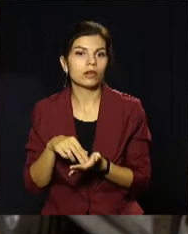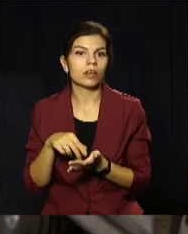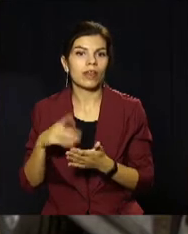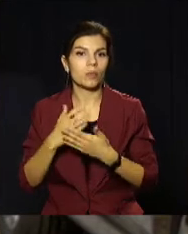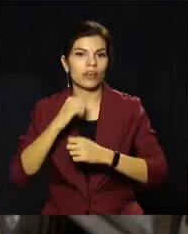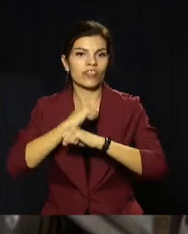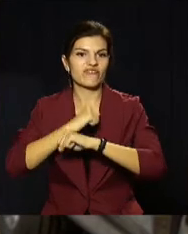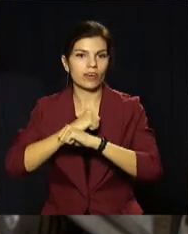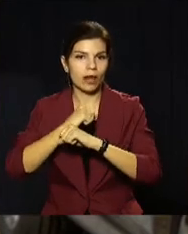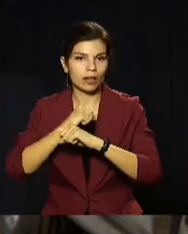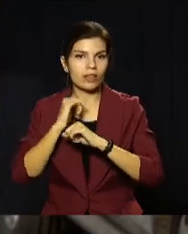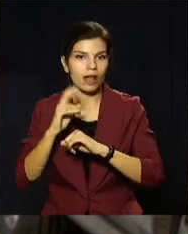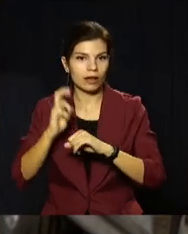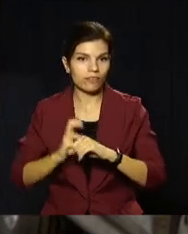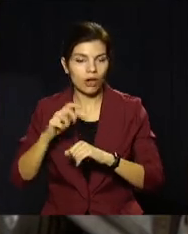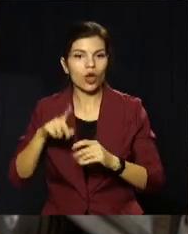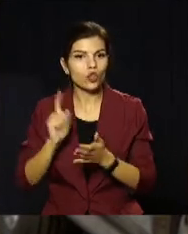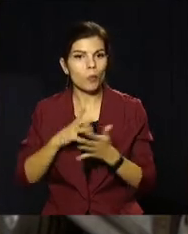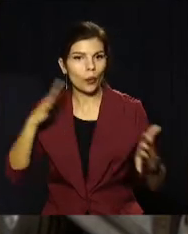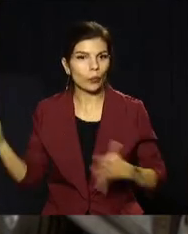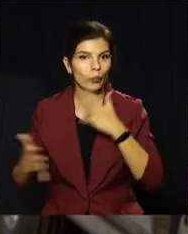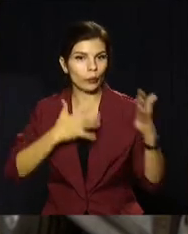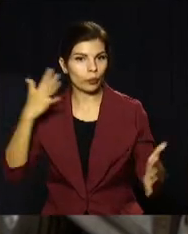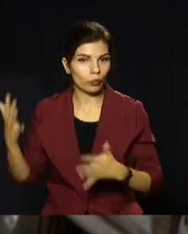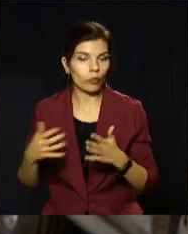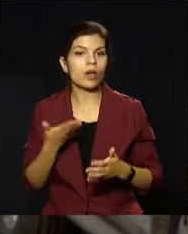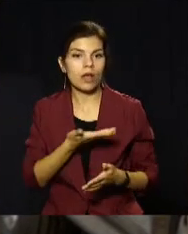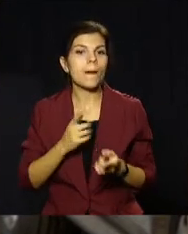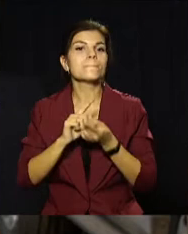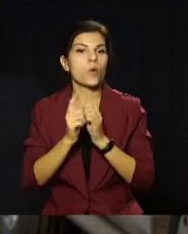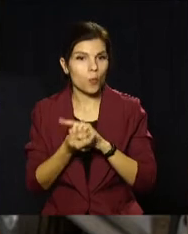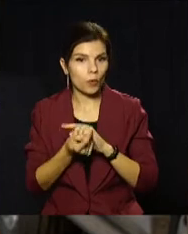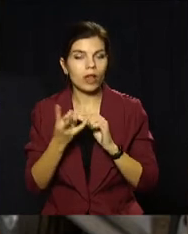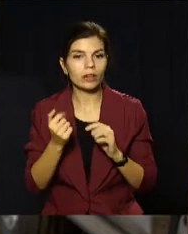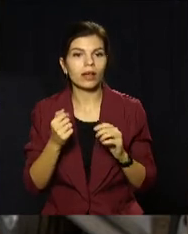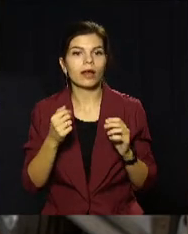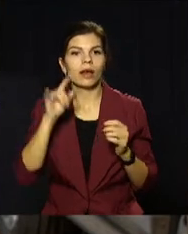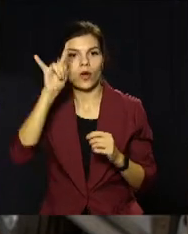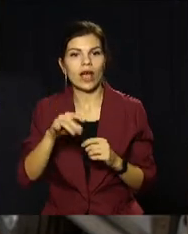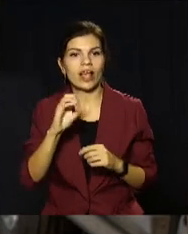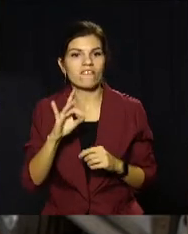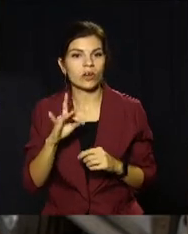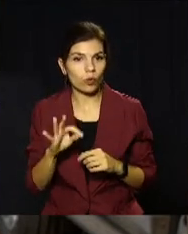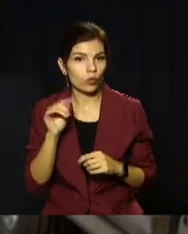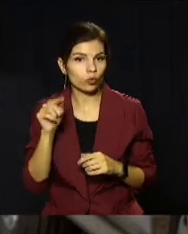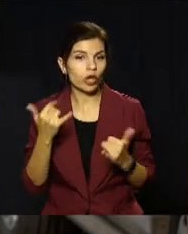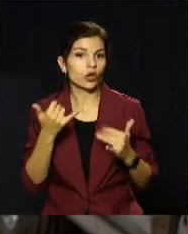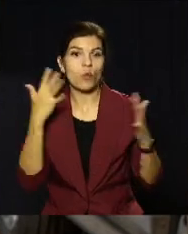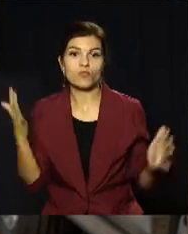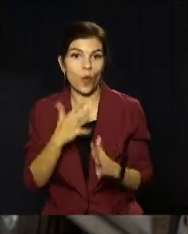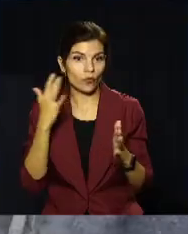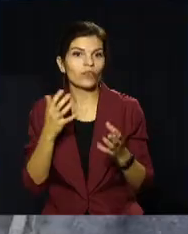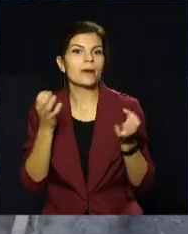двигатели, поэтому там должно быть проветриваемое. Нам поменяли на металлопластиковые, теперь у нас там